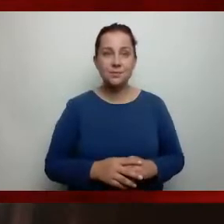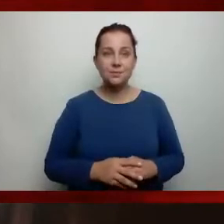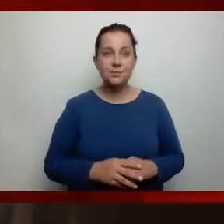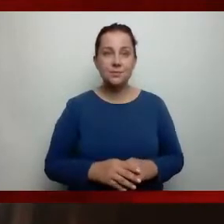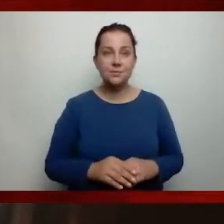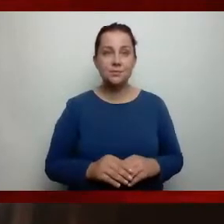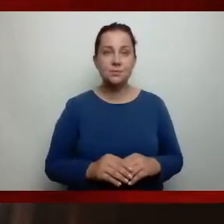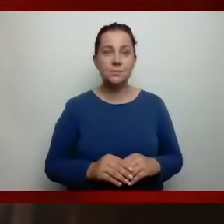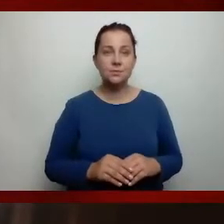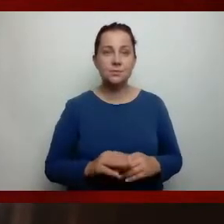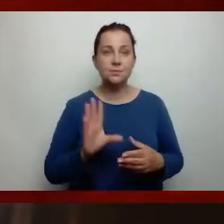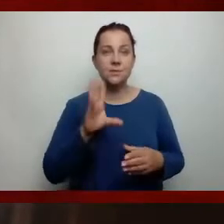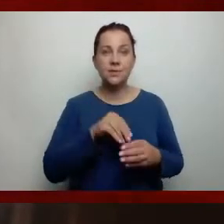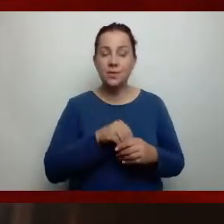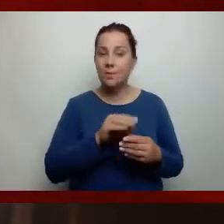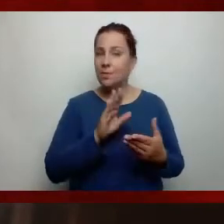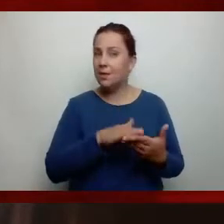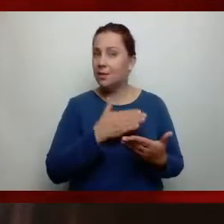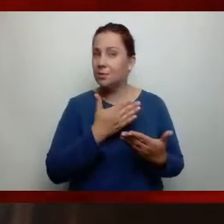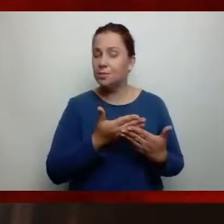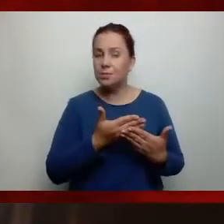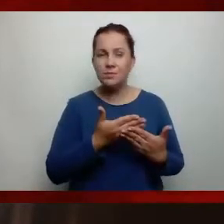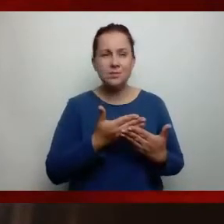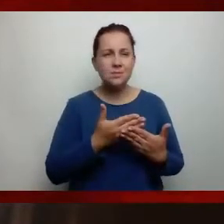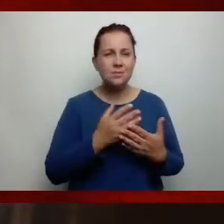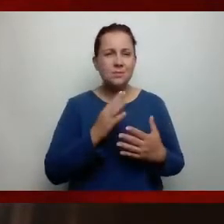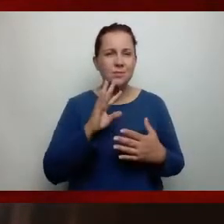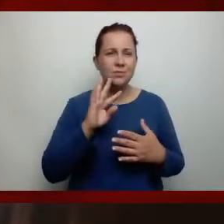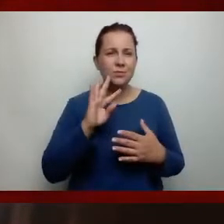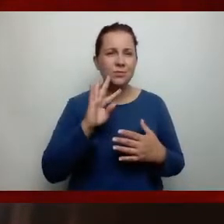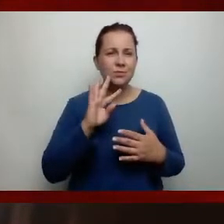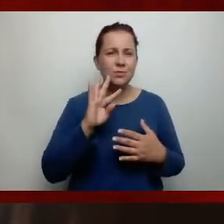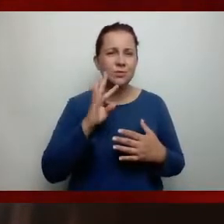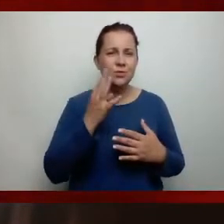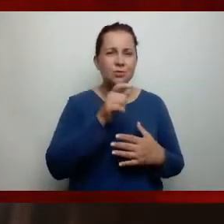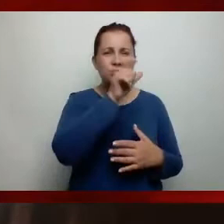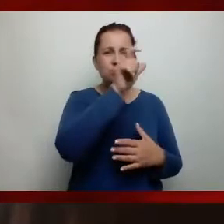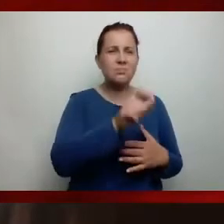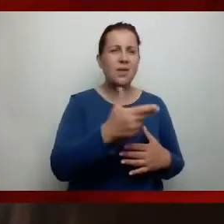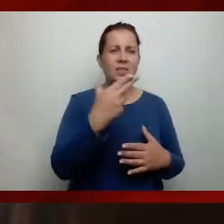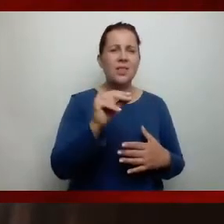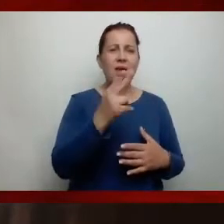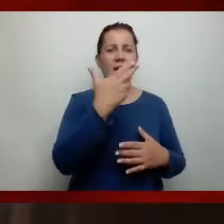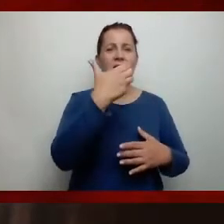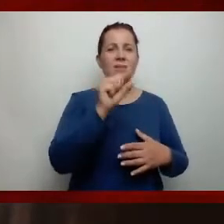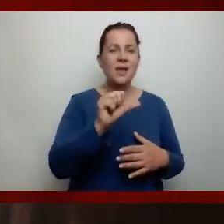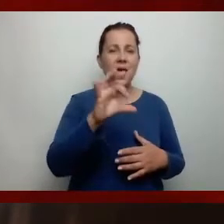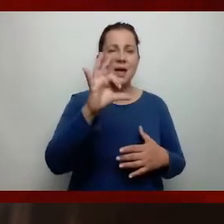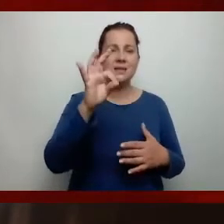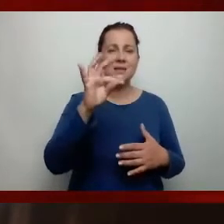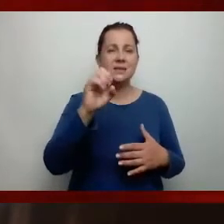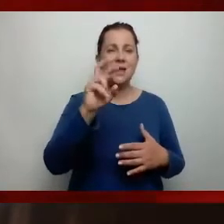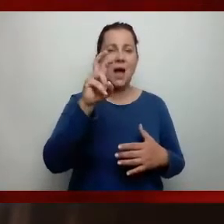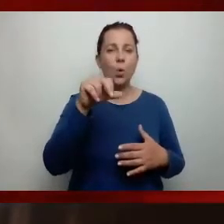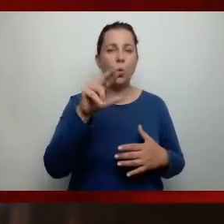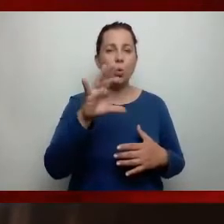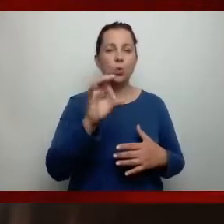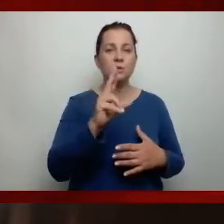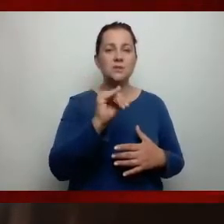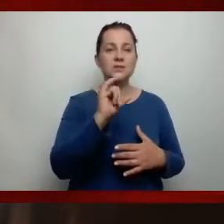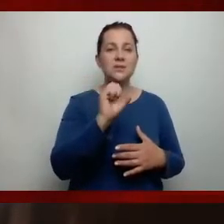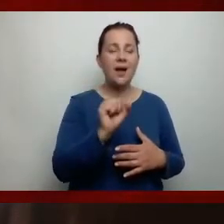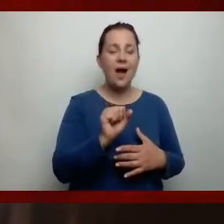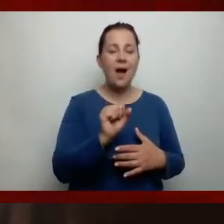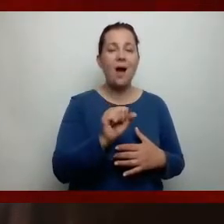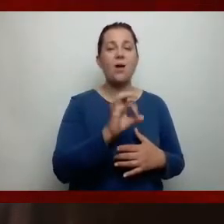w tym na przykład cztery Neny Stachurskiej, swojej ulubionej modelki. I po formie tych portretów